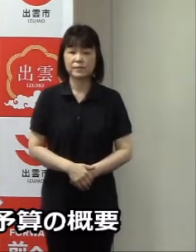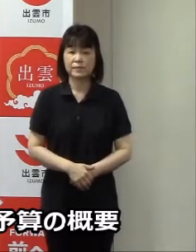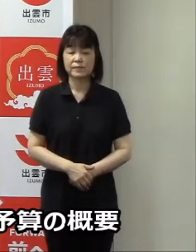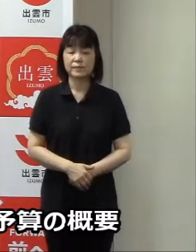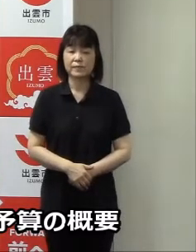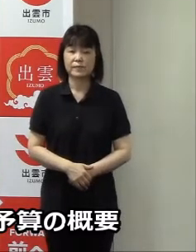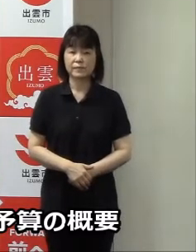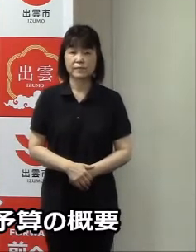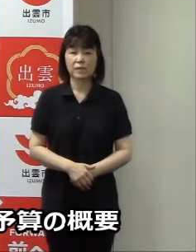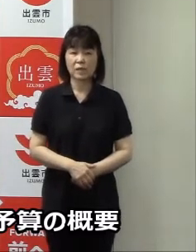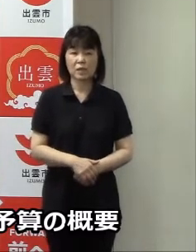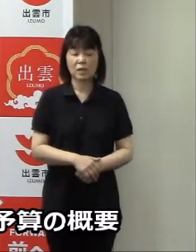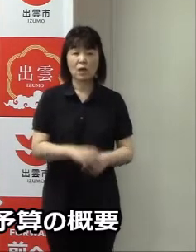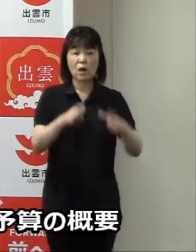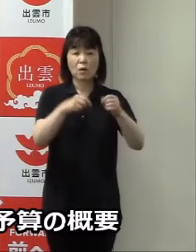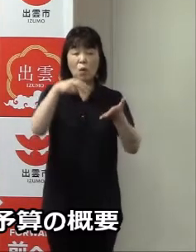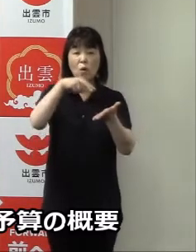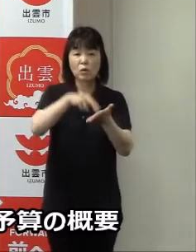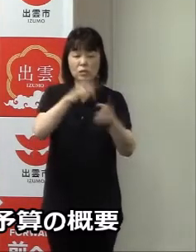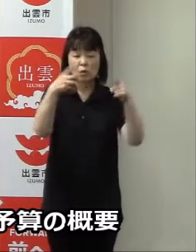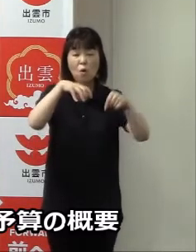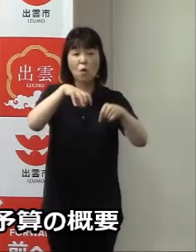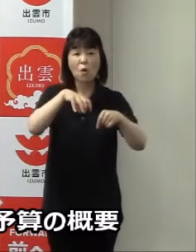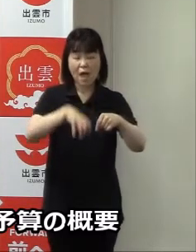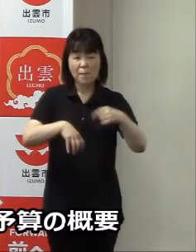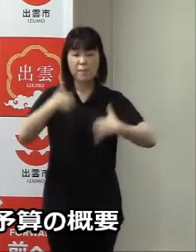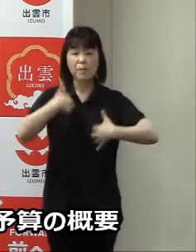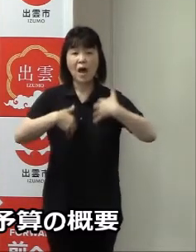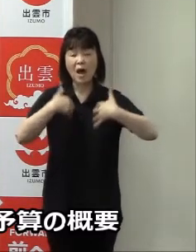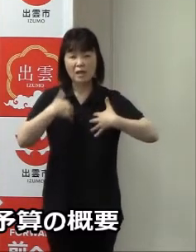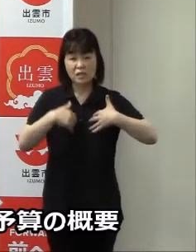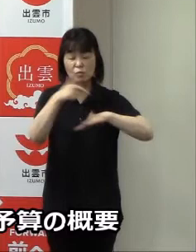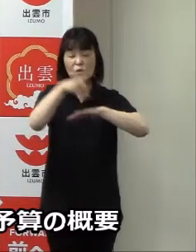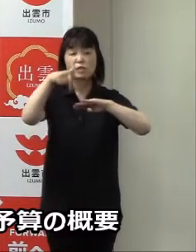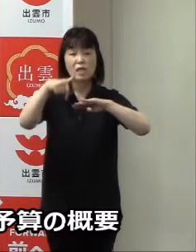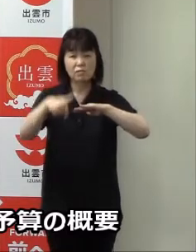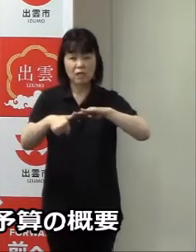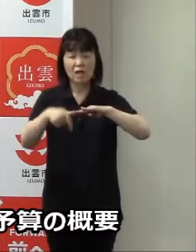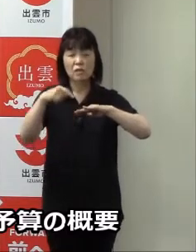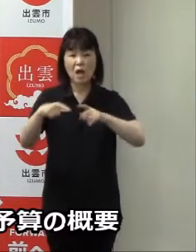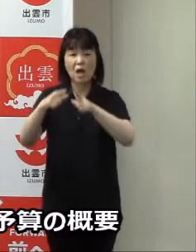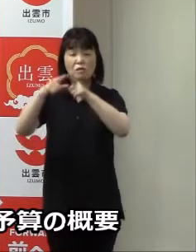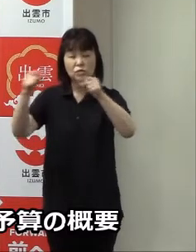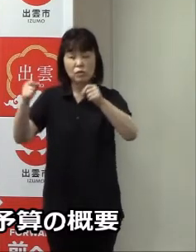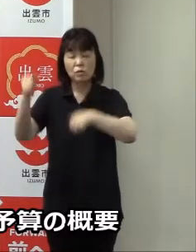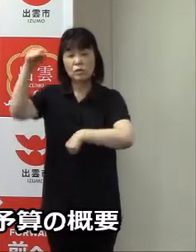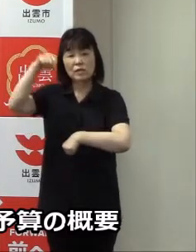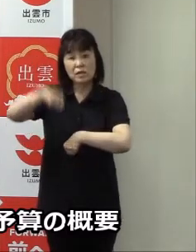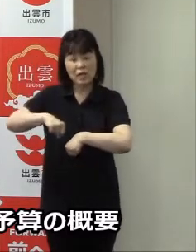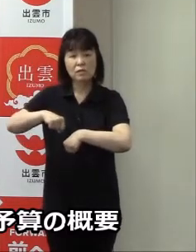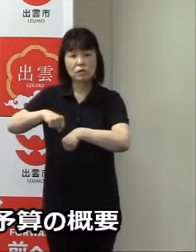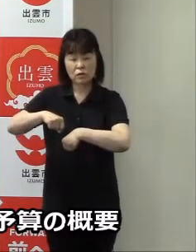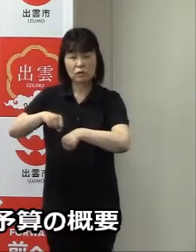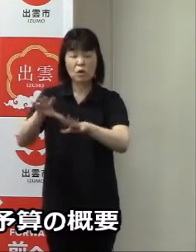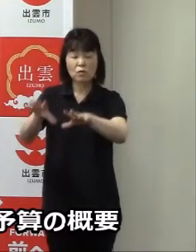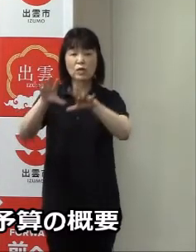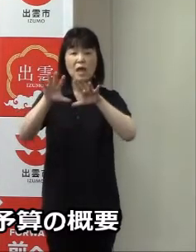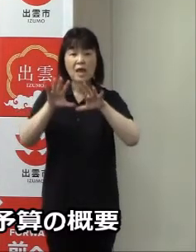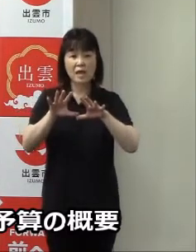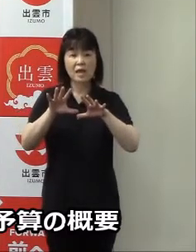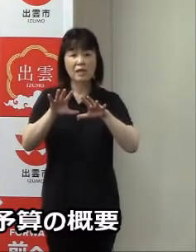4点目が国立公園満喫プロジェクトの推進ということで、国の採択決定に伴う日の岬地区利用拠